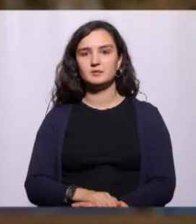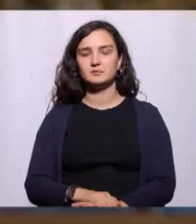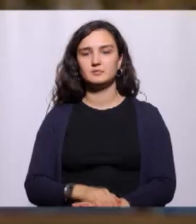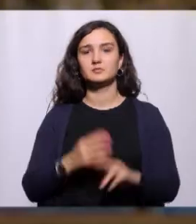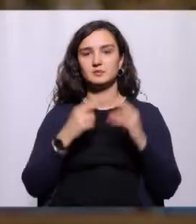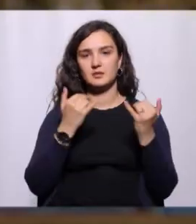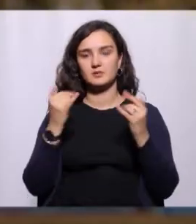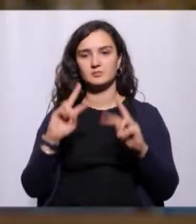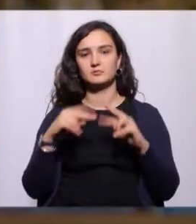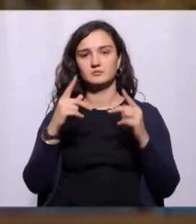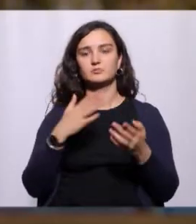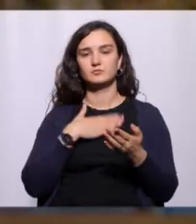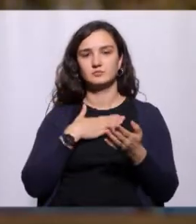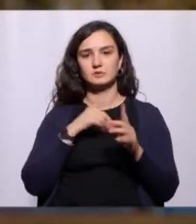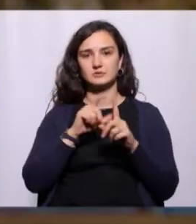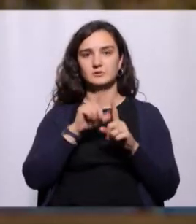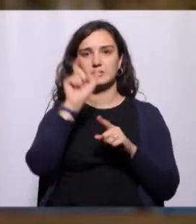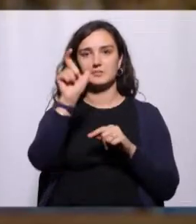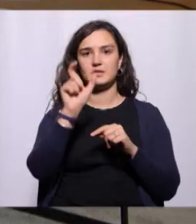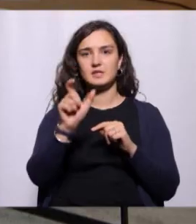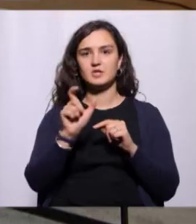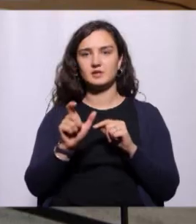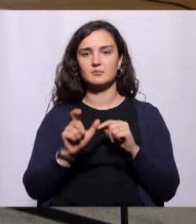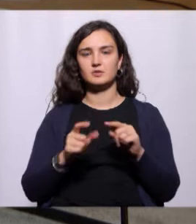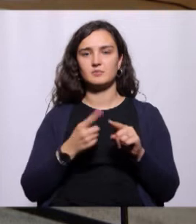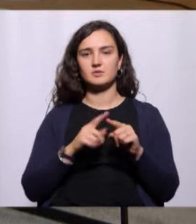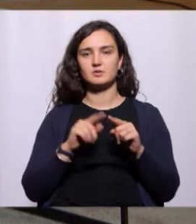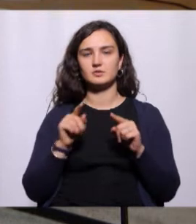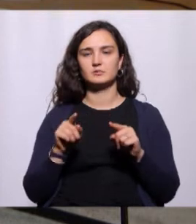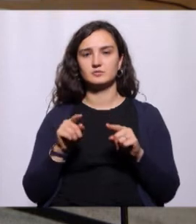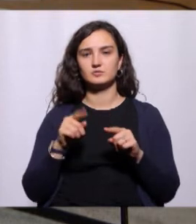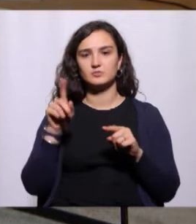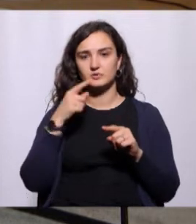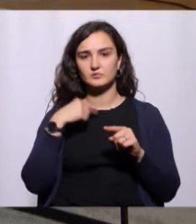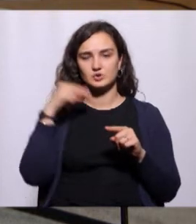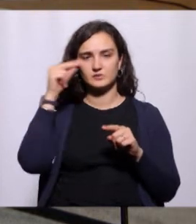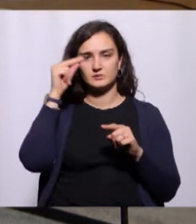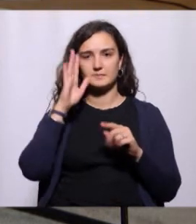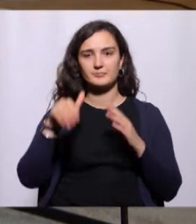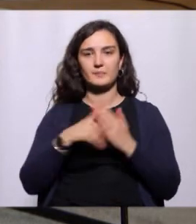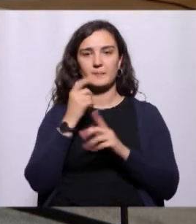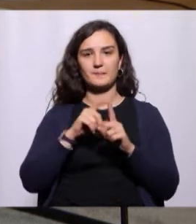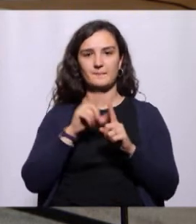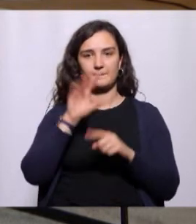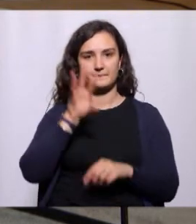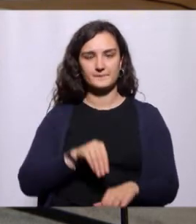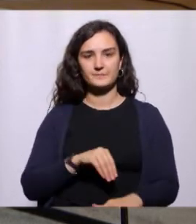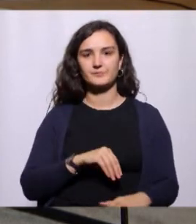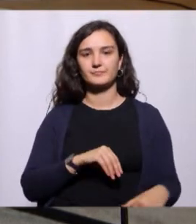Now let's move on to our first set of vocabulary. ახლა კი, როგორც კარტერმა თქვა, ჩვენ შევისწავლით ახალ სიტყვებს.